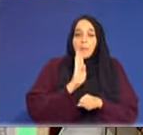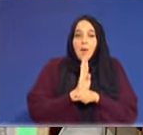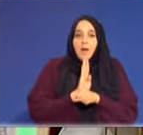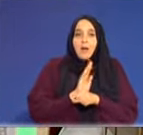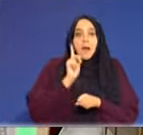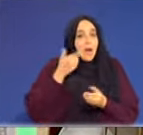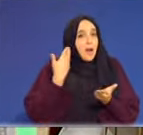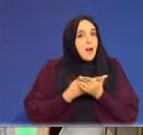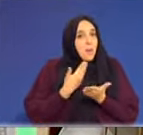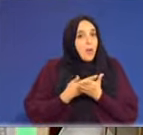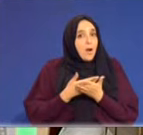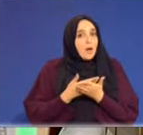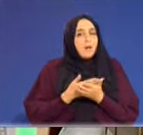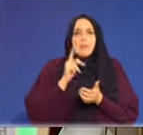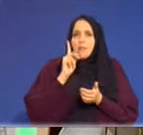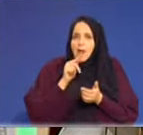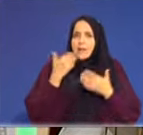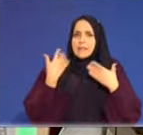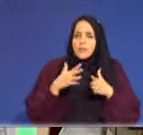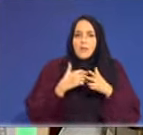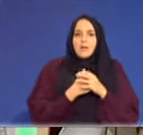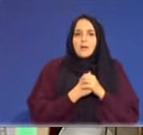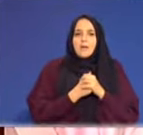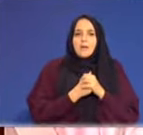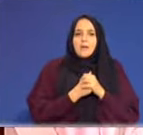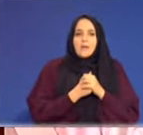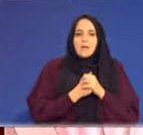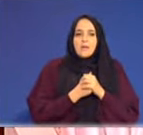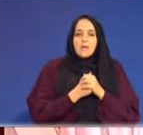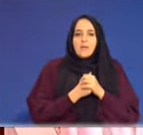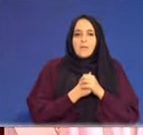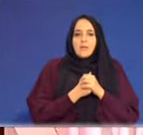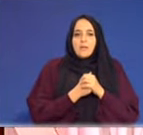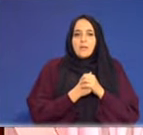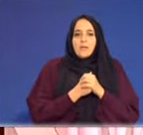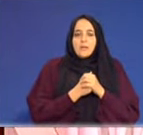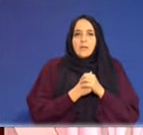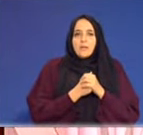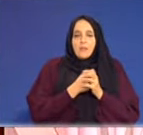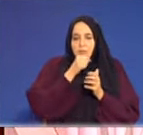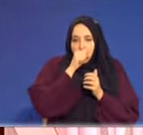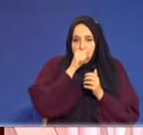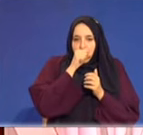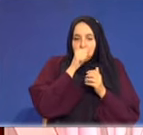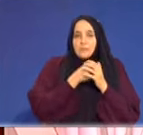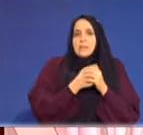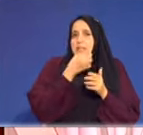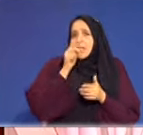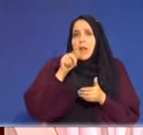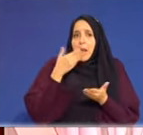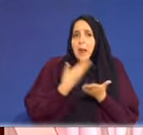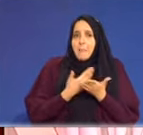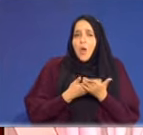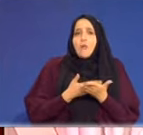وكاين دلائل باللي كان شاغل المكان نعم مع العائلة تاعو، على الزوج تاعي. احنا يعني احنا ما كناش